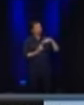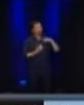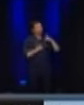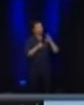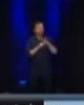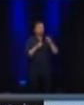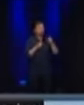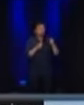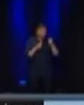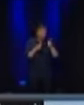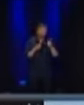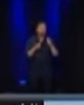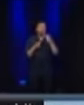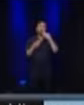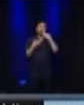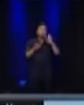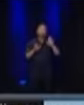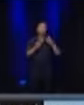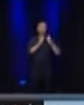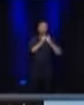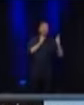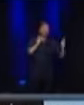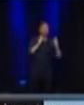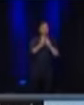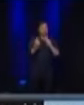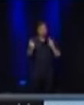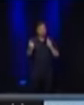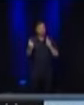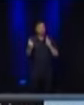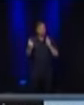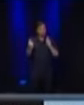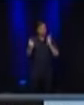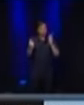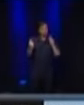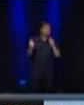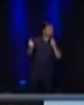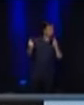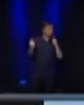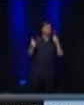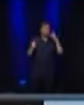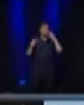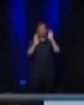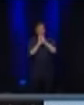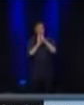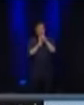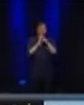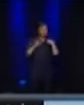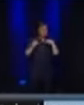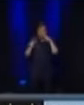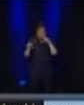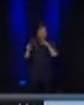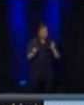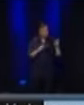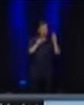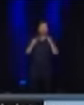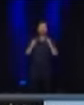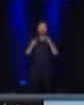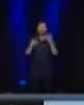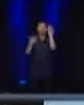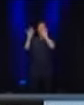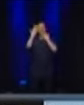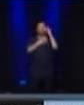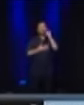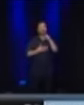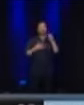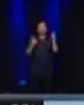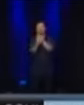2 m des autres personnes. Puis j'ai vu comme vous des images là, devant le Centre Bell qui étaient un peu